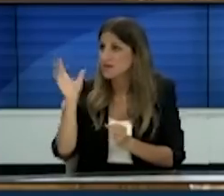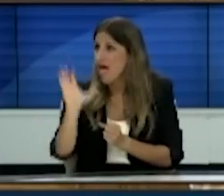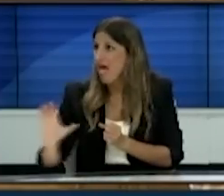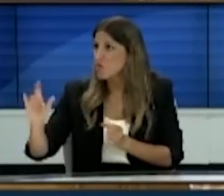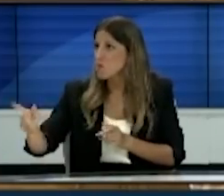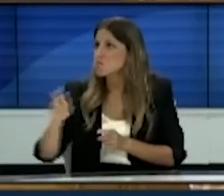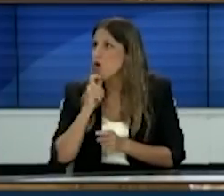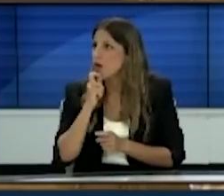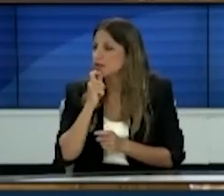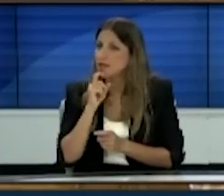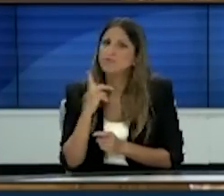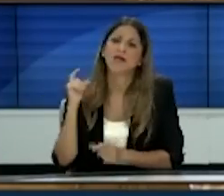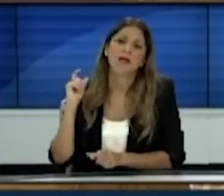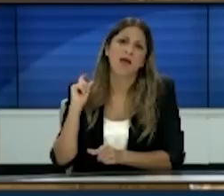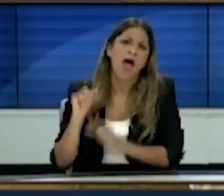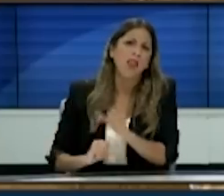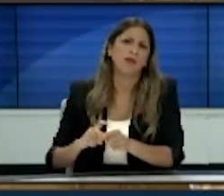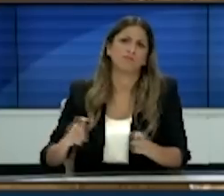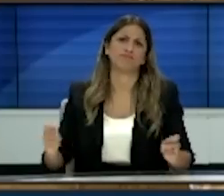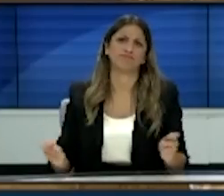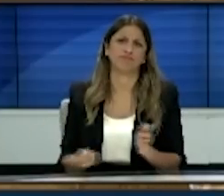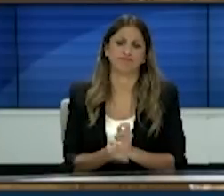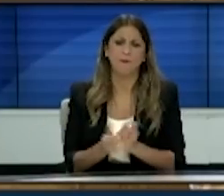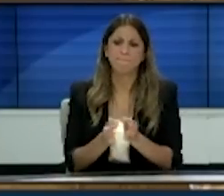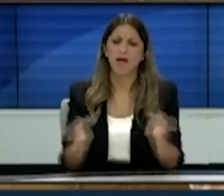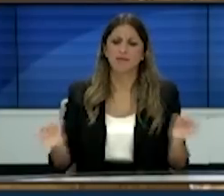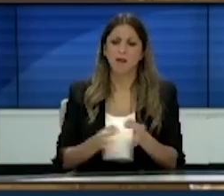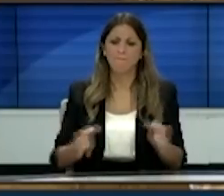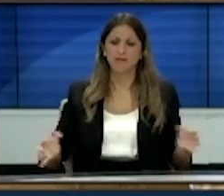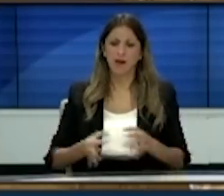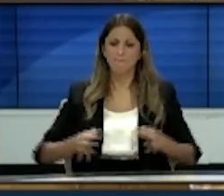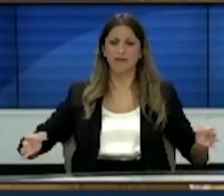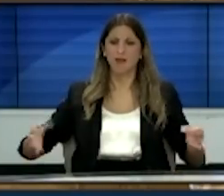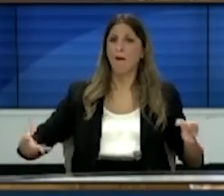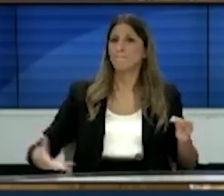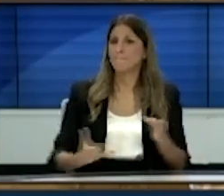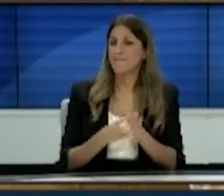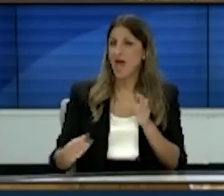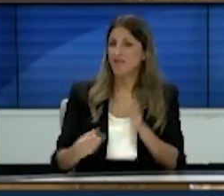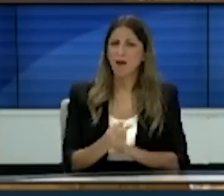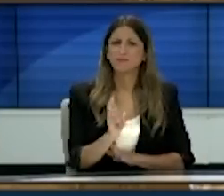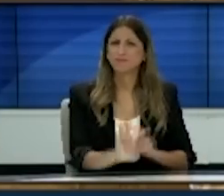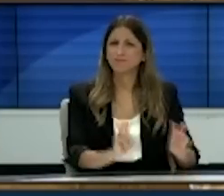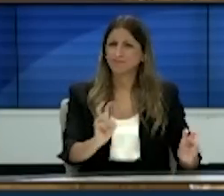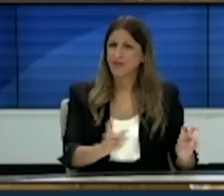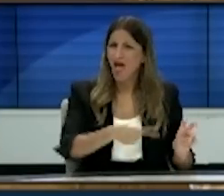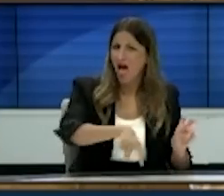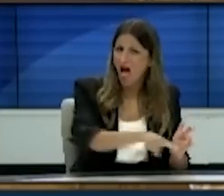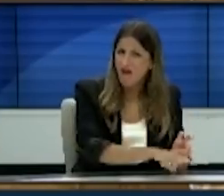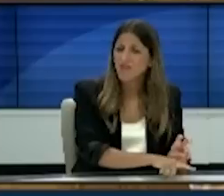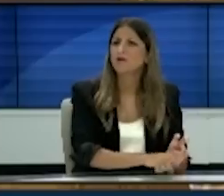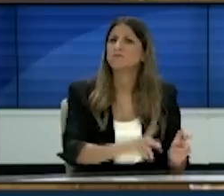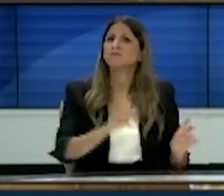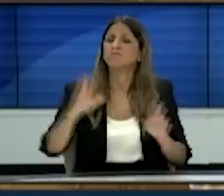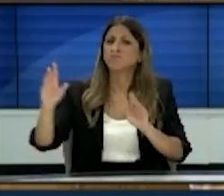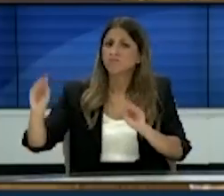Ένωσης και δεν πάρεις ριζικά μέτρα όπως επίταξη των αποθεμάτων και των εισαγωγών σε είδη διατροφής